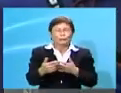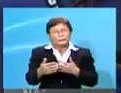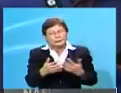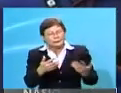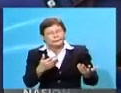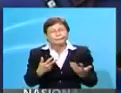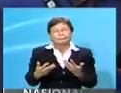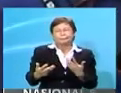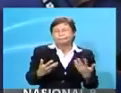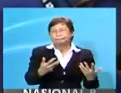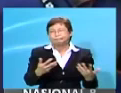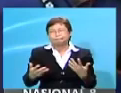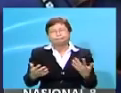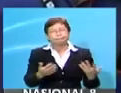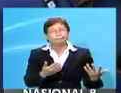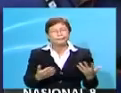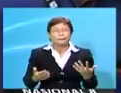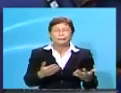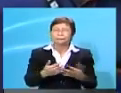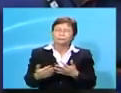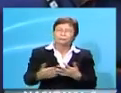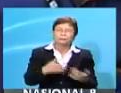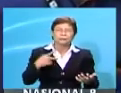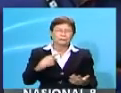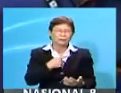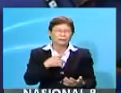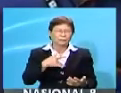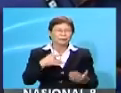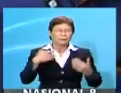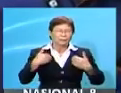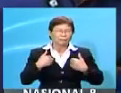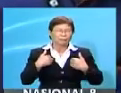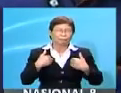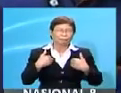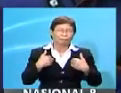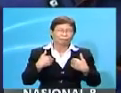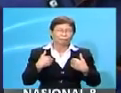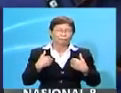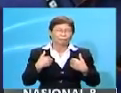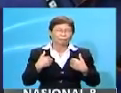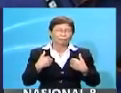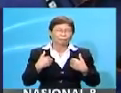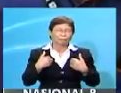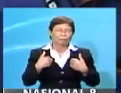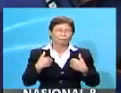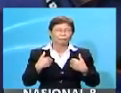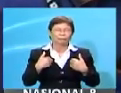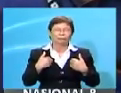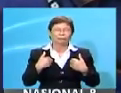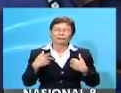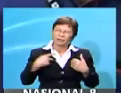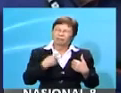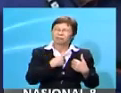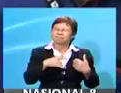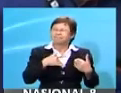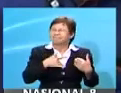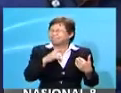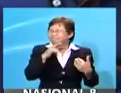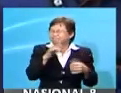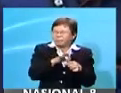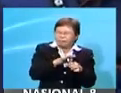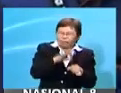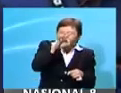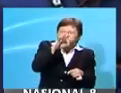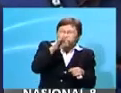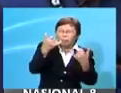rasa kita mempunyai tidak mempunyai semangat at